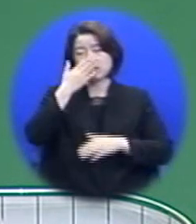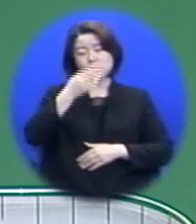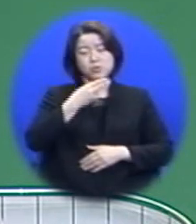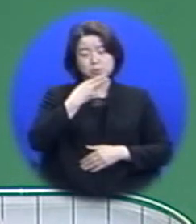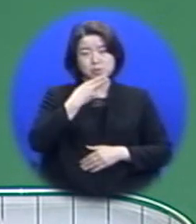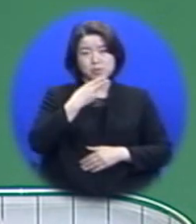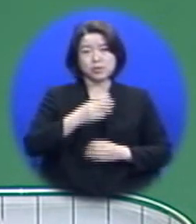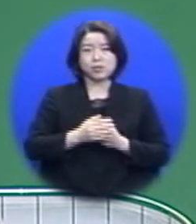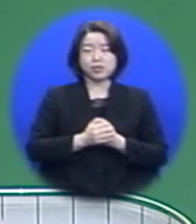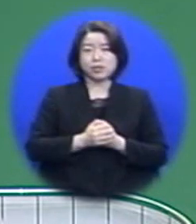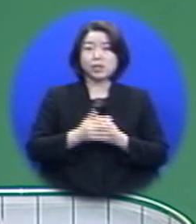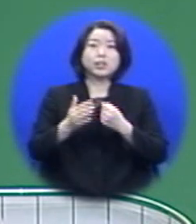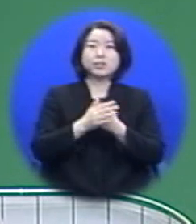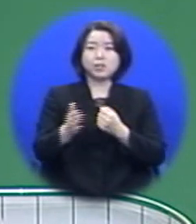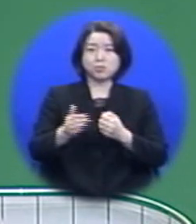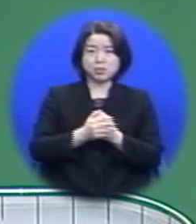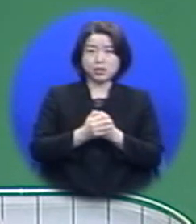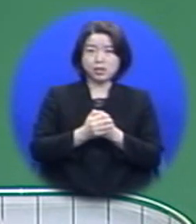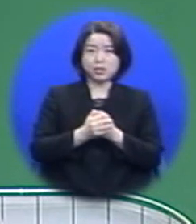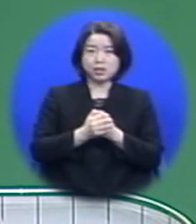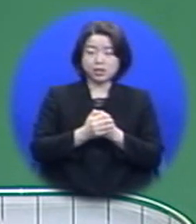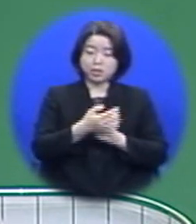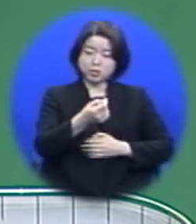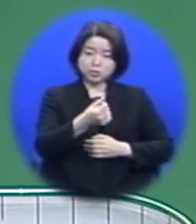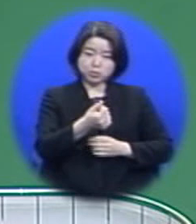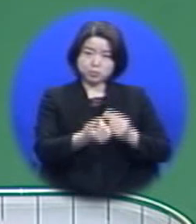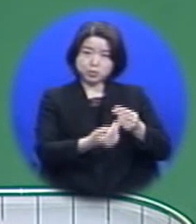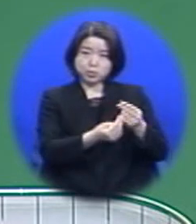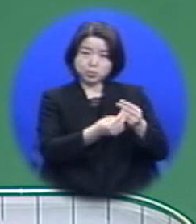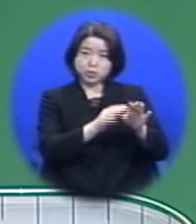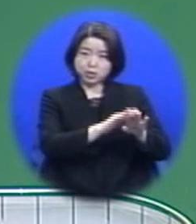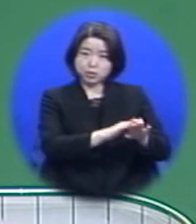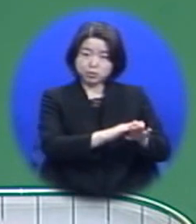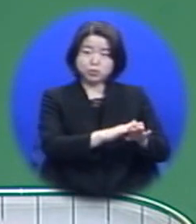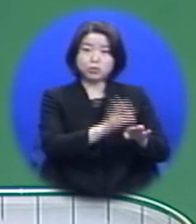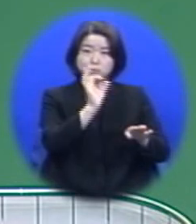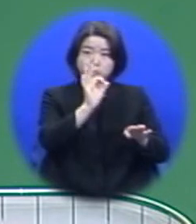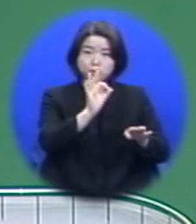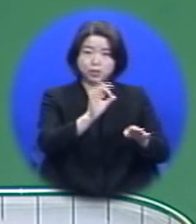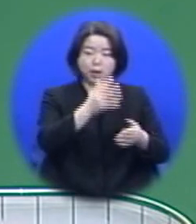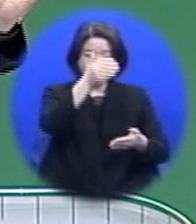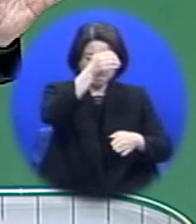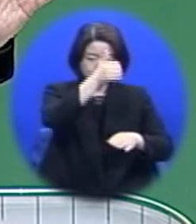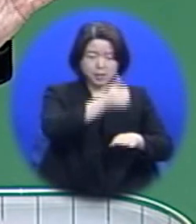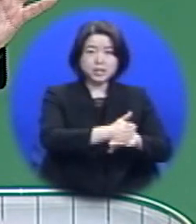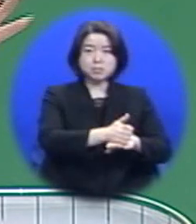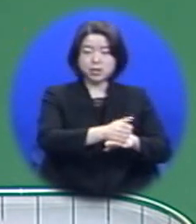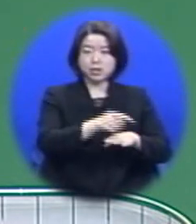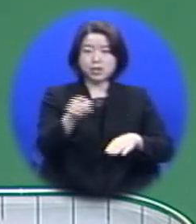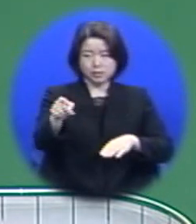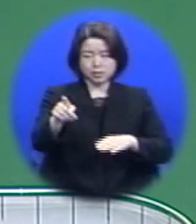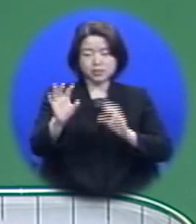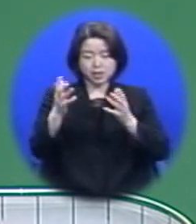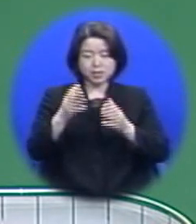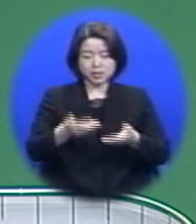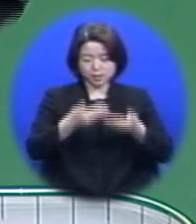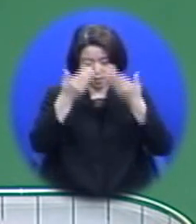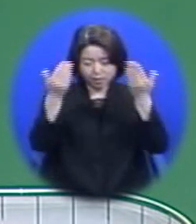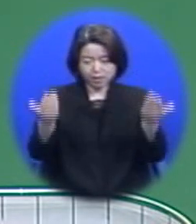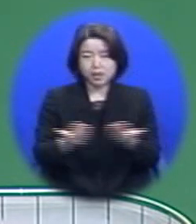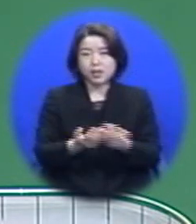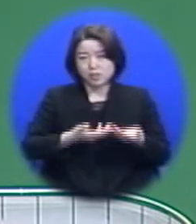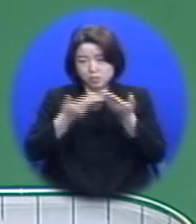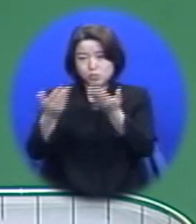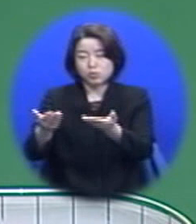없어 그래서 조금 모아둔 것까지 다 그냥 마지막으로 그 아이에게 주는 것으로 하고 너 이제